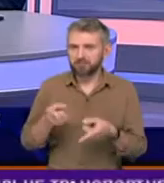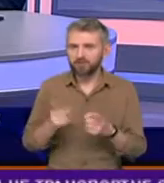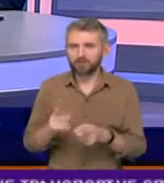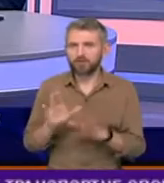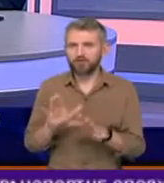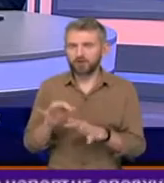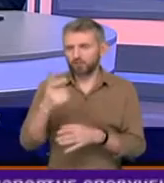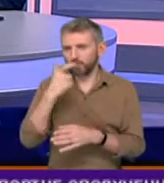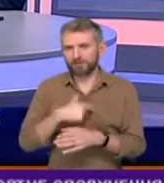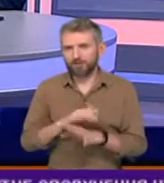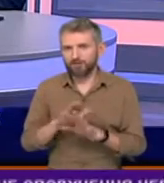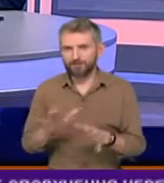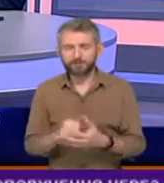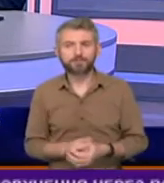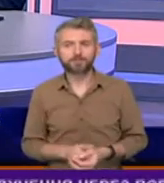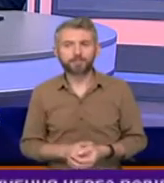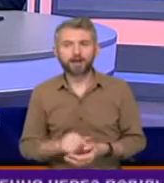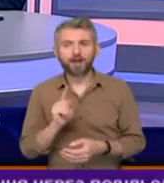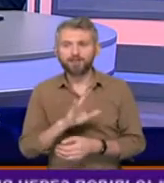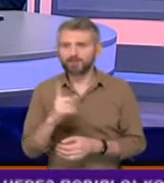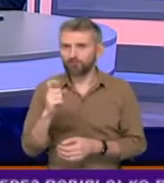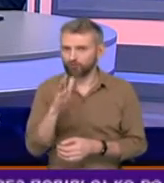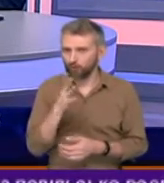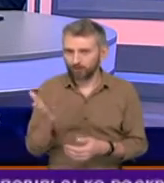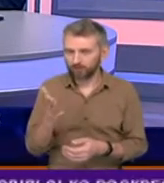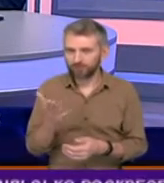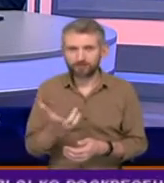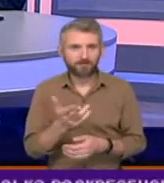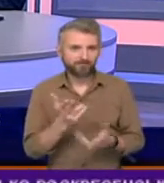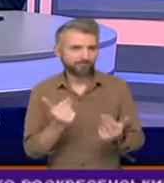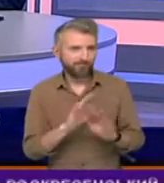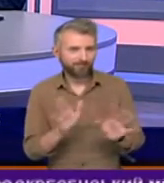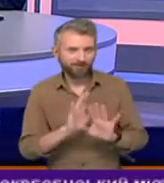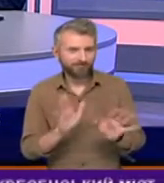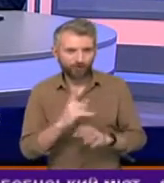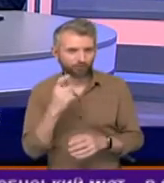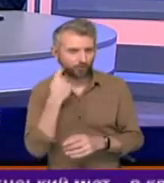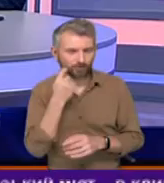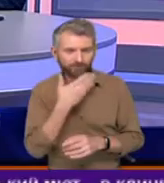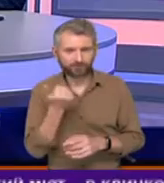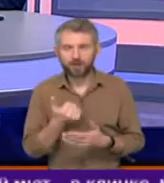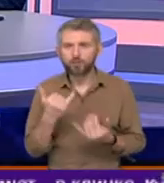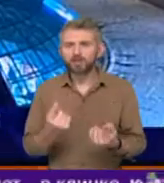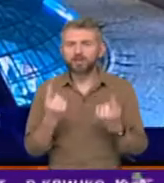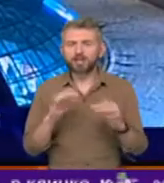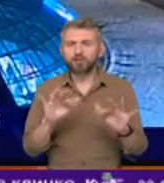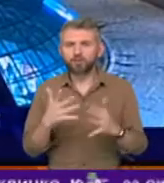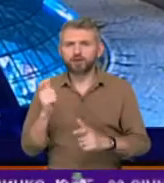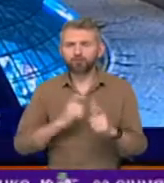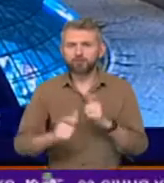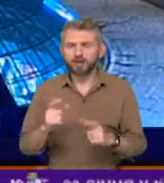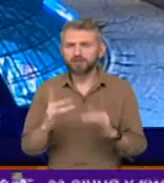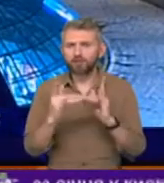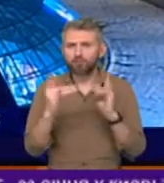це доєднуємося. Але не 100 років, слава Богу, я ж знаю. Сьогодні видана подія, студенти на мосту